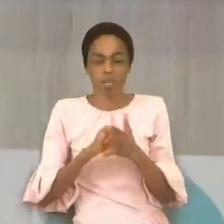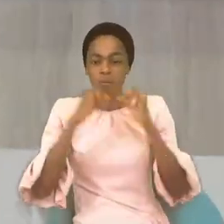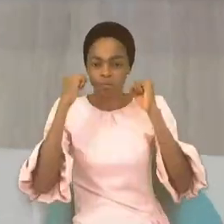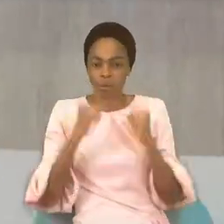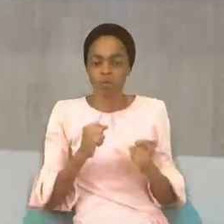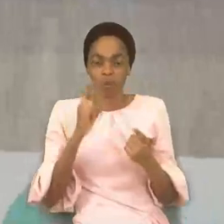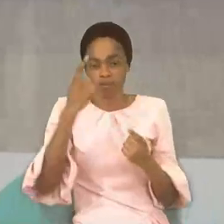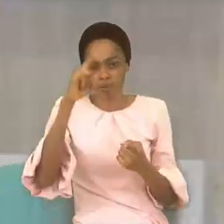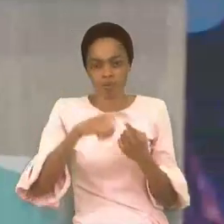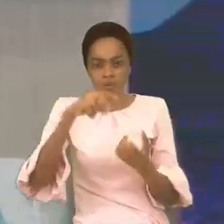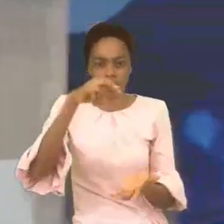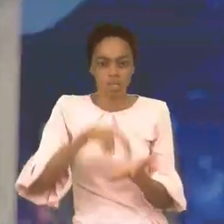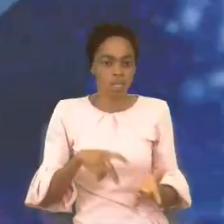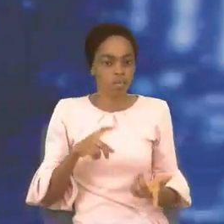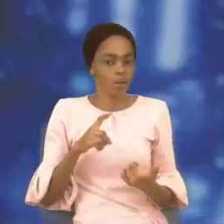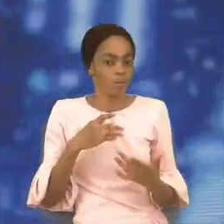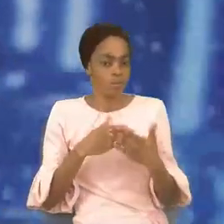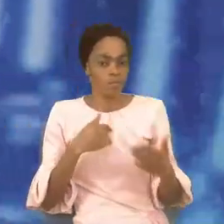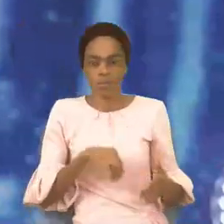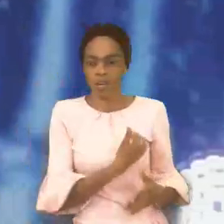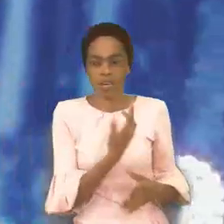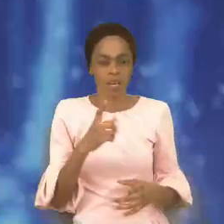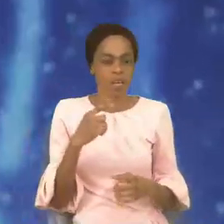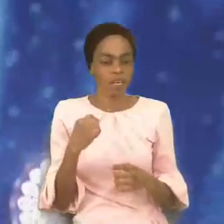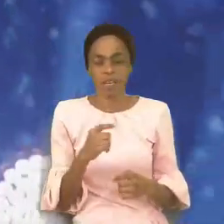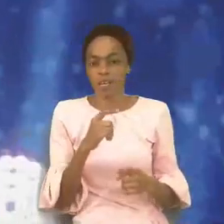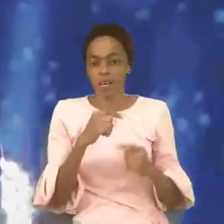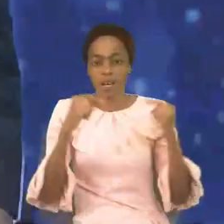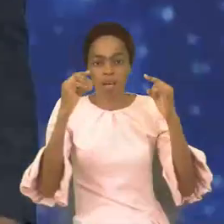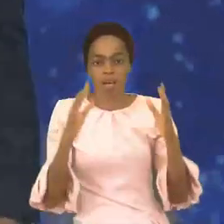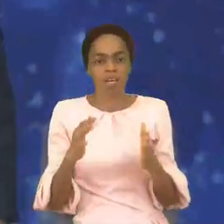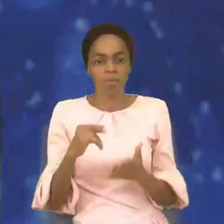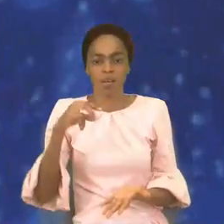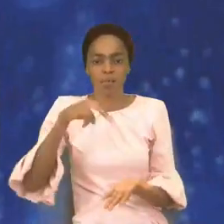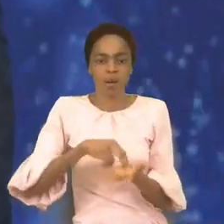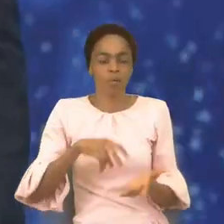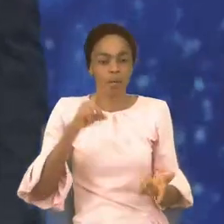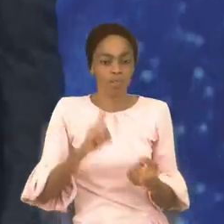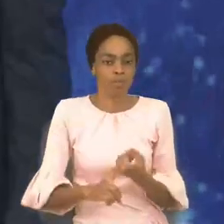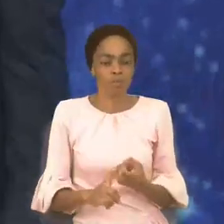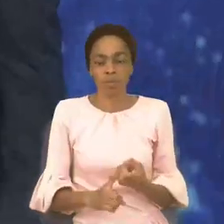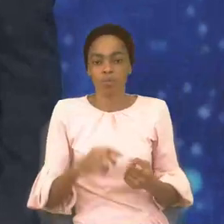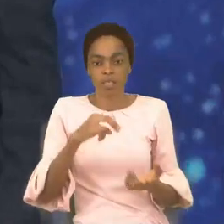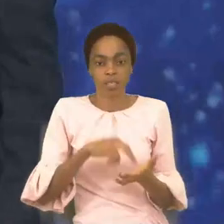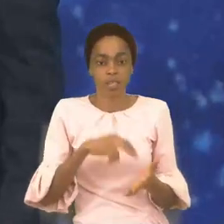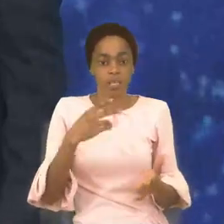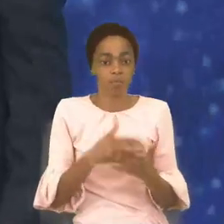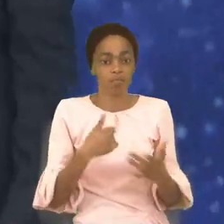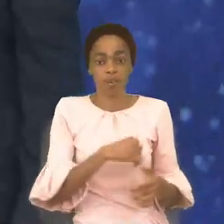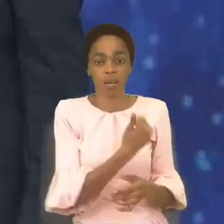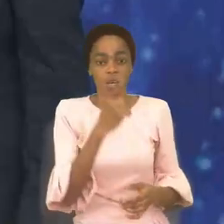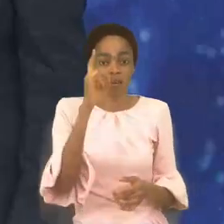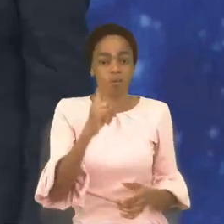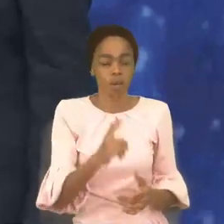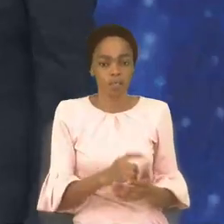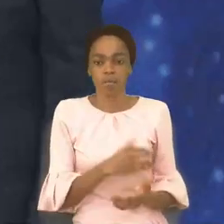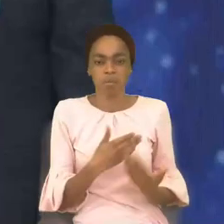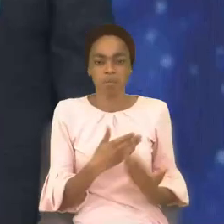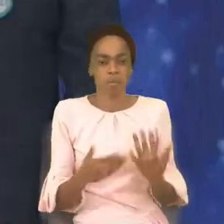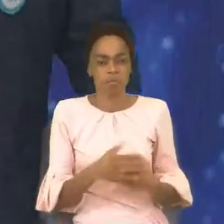tenir devant tout Sanhédrin, la puissance de tenir devant tous ces pharisiens et tous